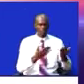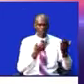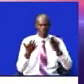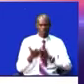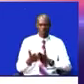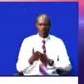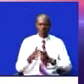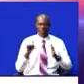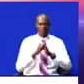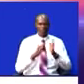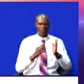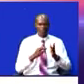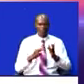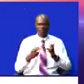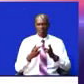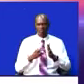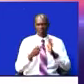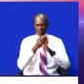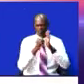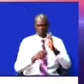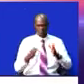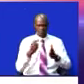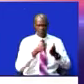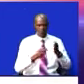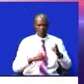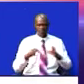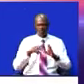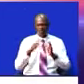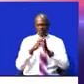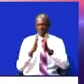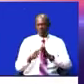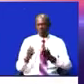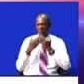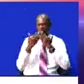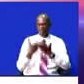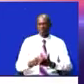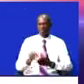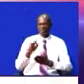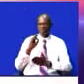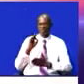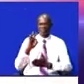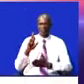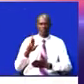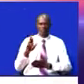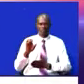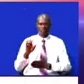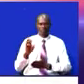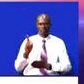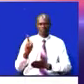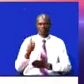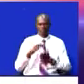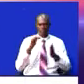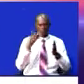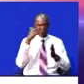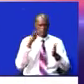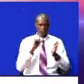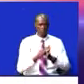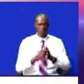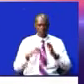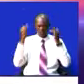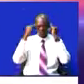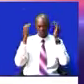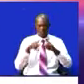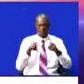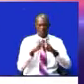mar timo ndikruok e duond burano ero ka giduoko erokamano ni okil Fred kuom paro makamano. Kama bende ne giyango